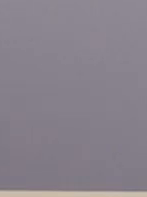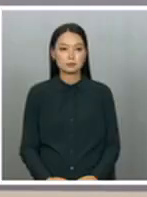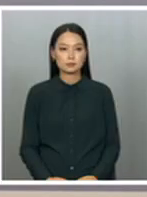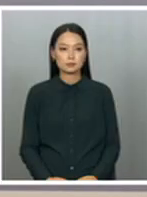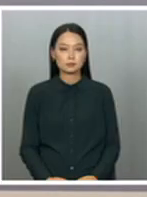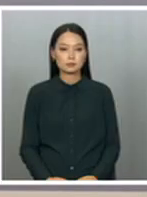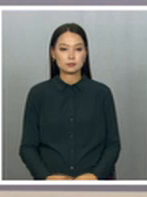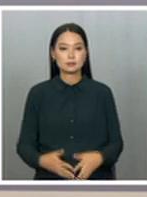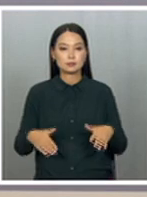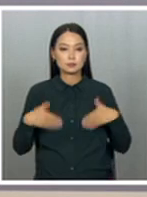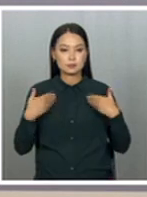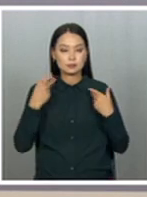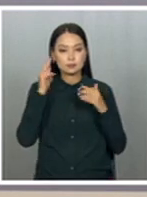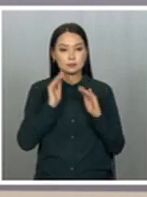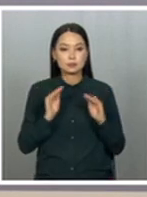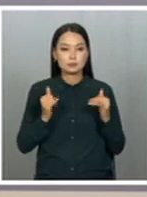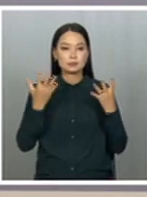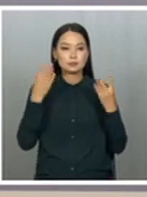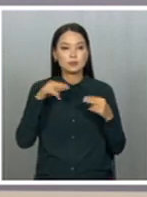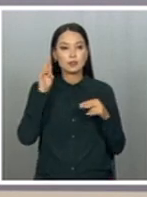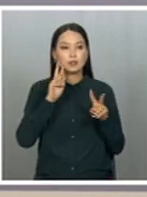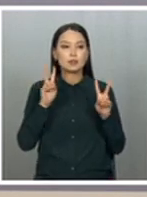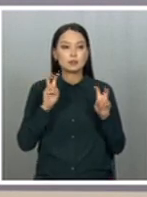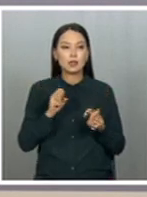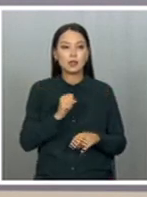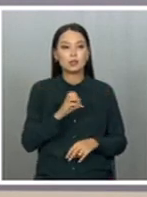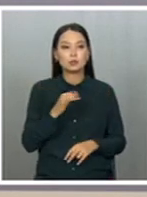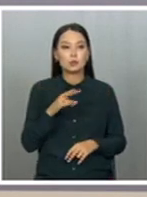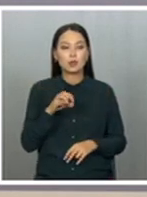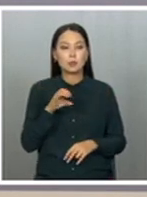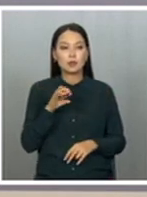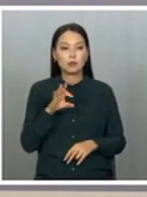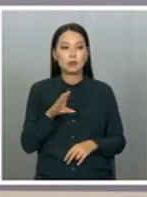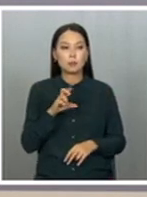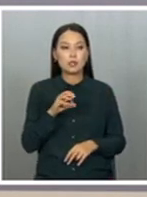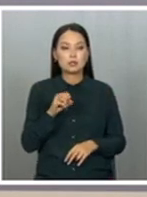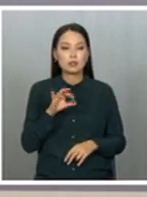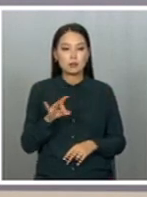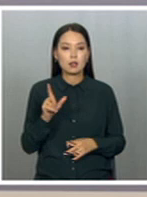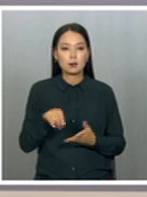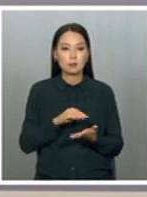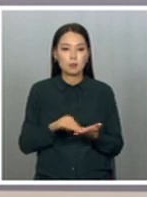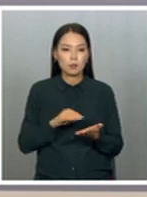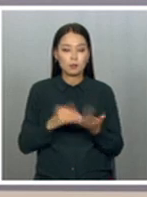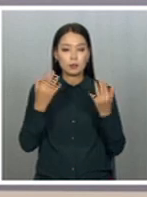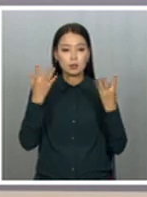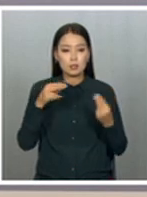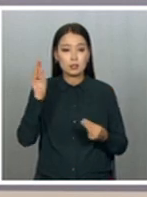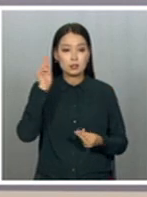Сәлеметсіздер ме, оқушылар? Бүгінгі сабағымыздың тақырыбы Асқар Сүлейменовтің «Бесатар» повесі. Бүгінгі сабақта